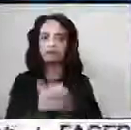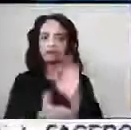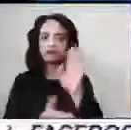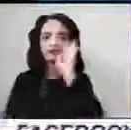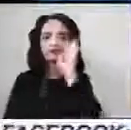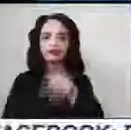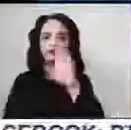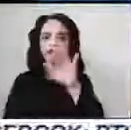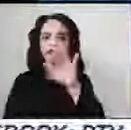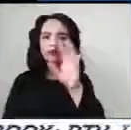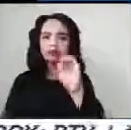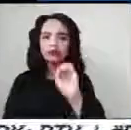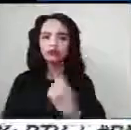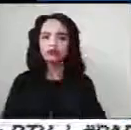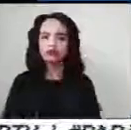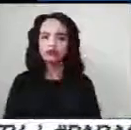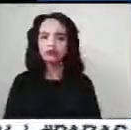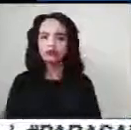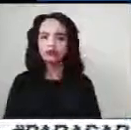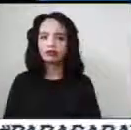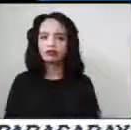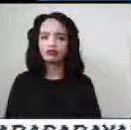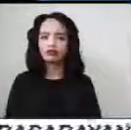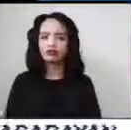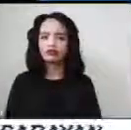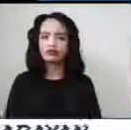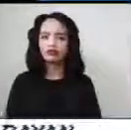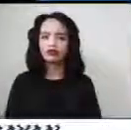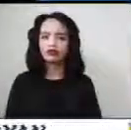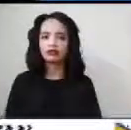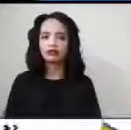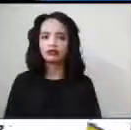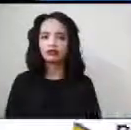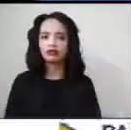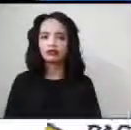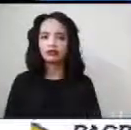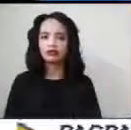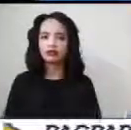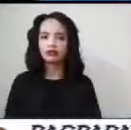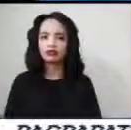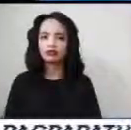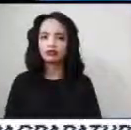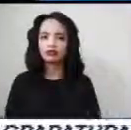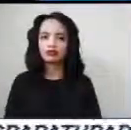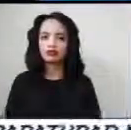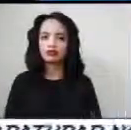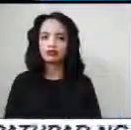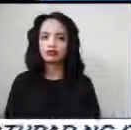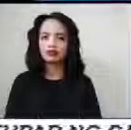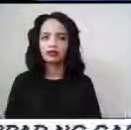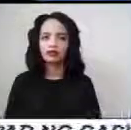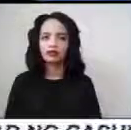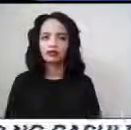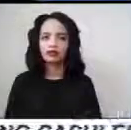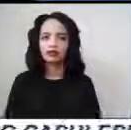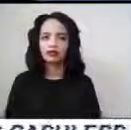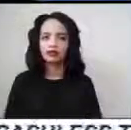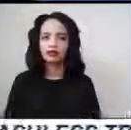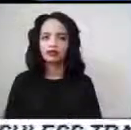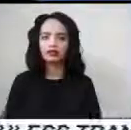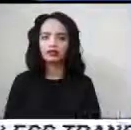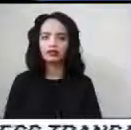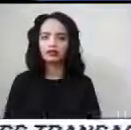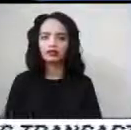hardware. Lahat ng aspects pagdating sa gaming is next level na kasi. Then, hindi ko pa na-experience yung ganong klase ng gameplay sa